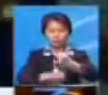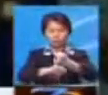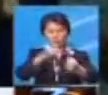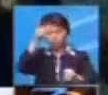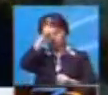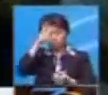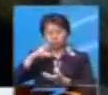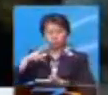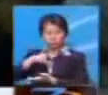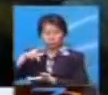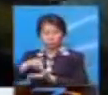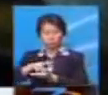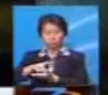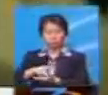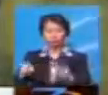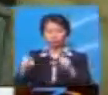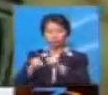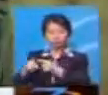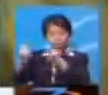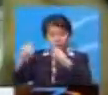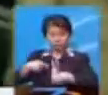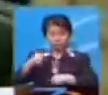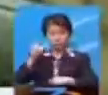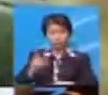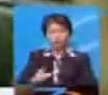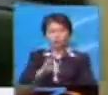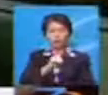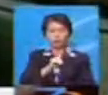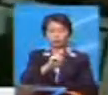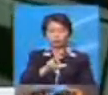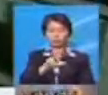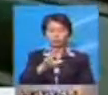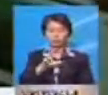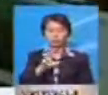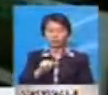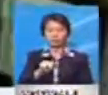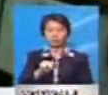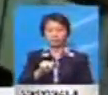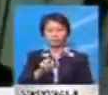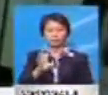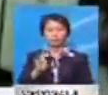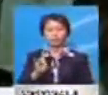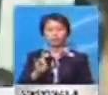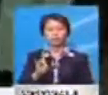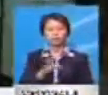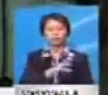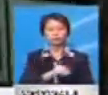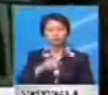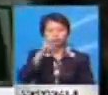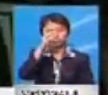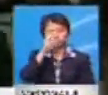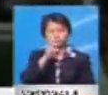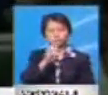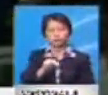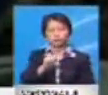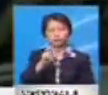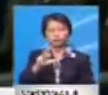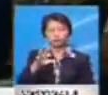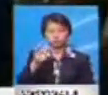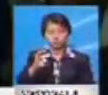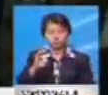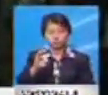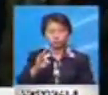Kerajaan Persekutuan. Hadir sama calon BN N38 Kelakat, Dato' Abdul Wahab Aziz dan calon N39